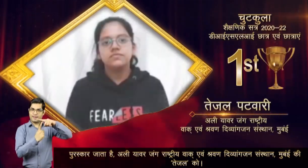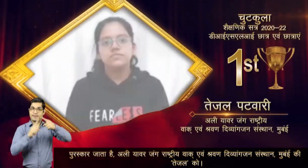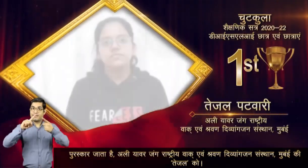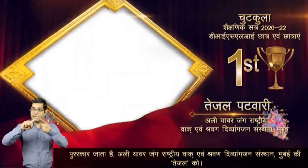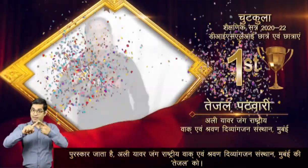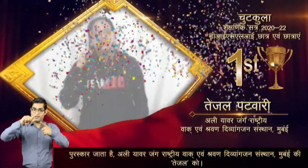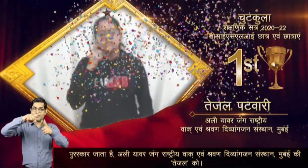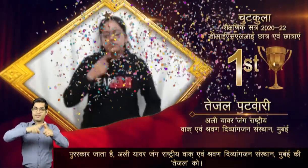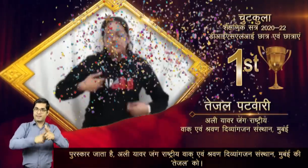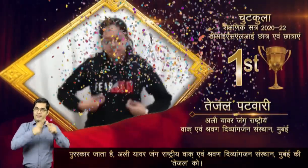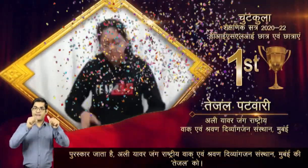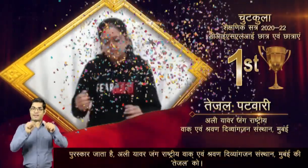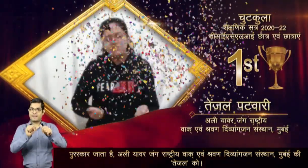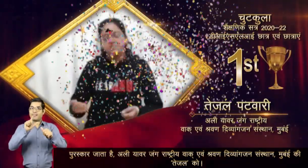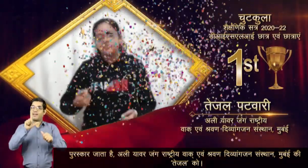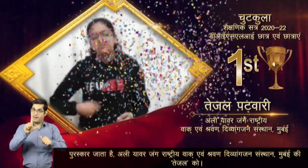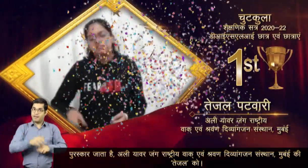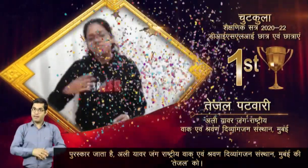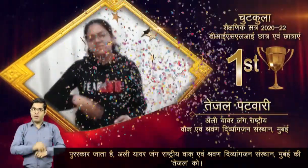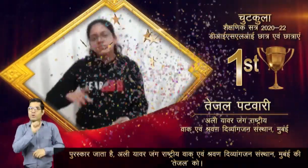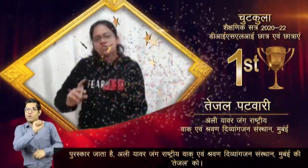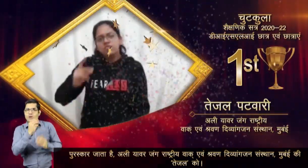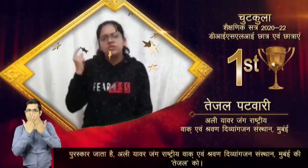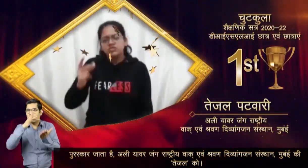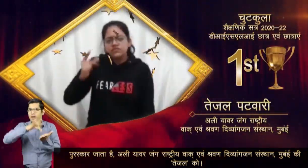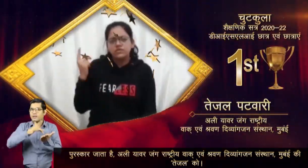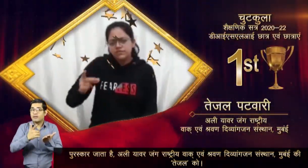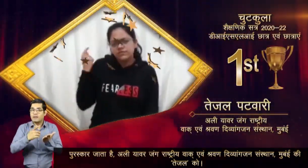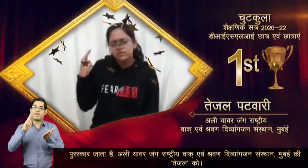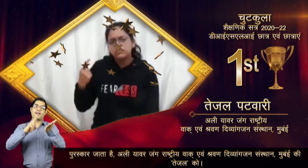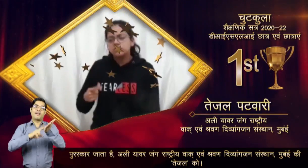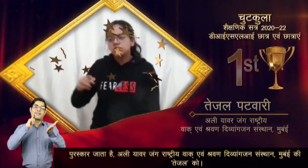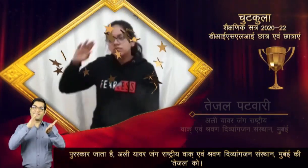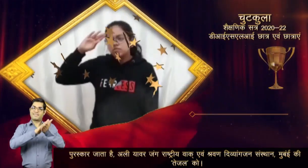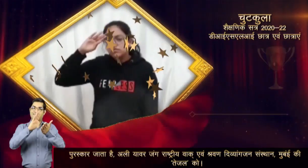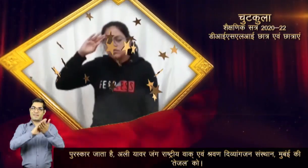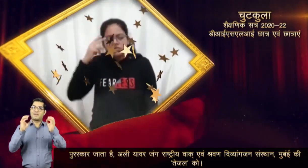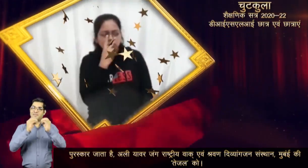राष्ट्रीय वाक एवं श्रवण दिव्यांगजन संस्थान मुंबई की तेजल को।